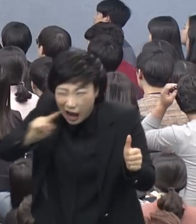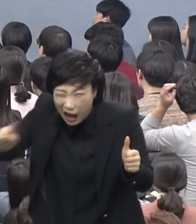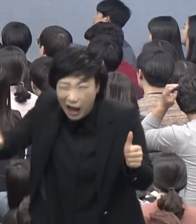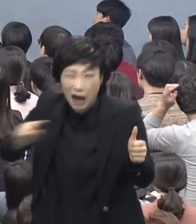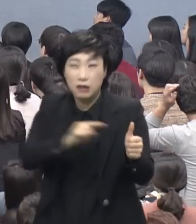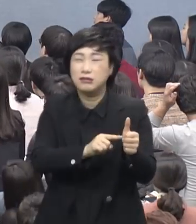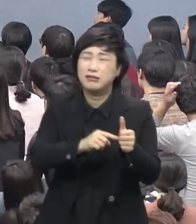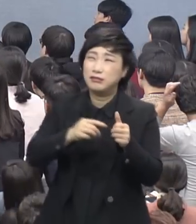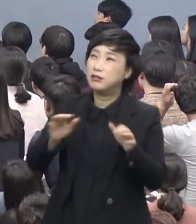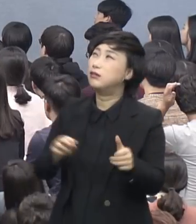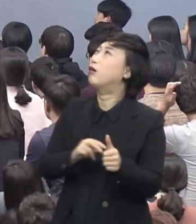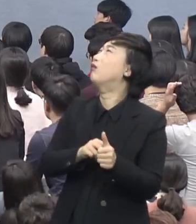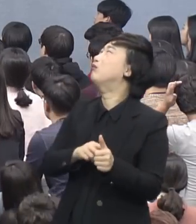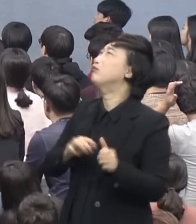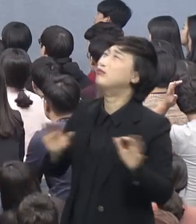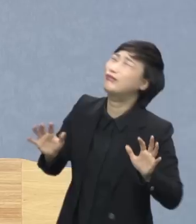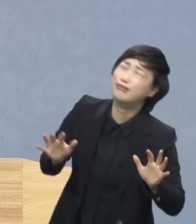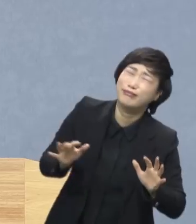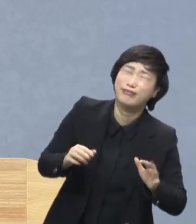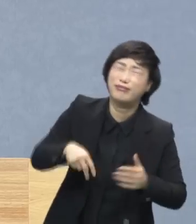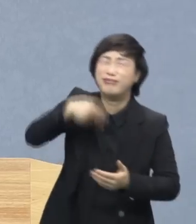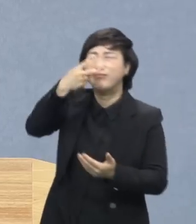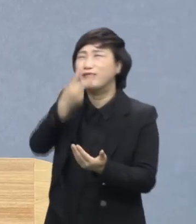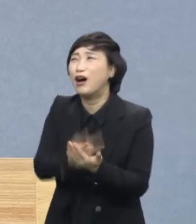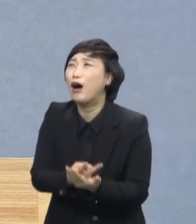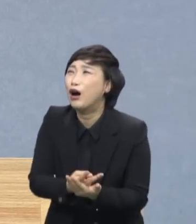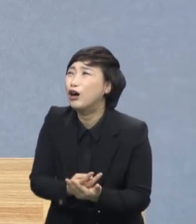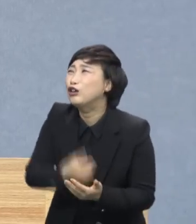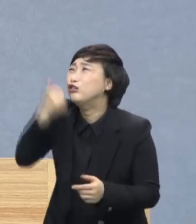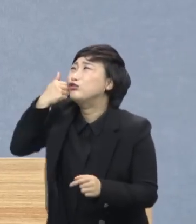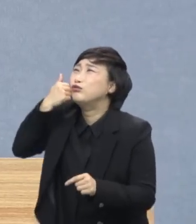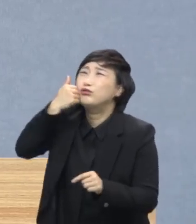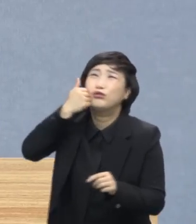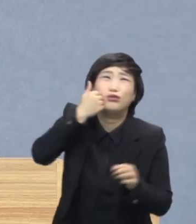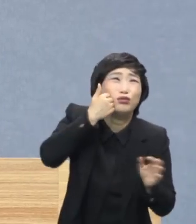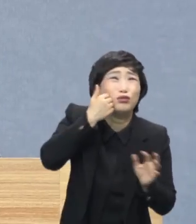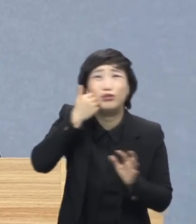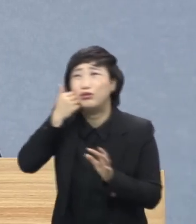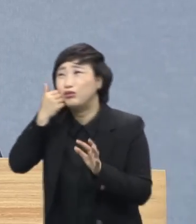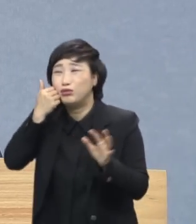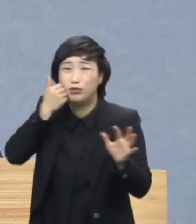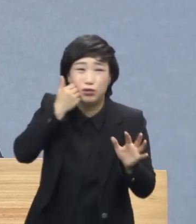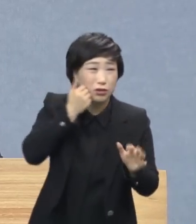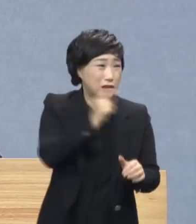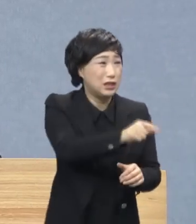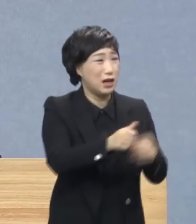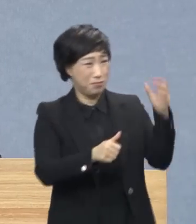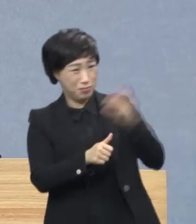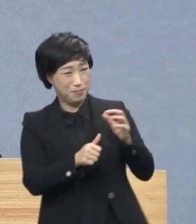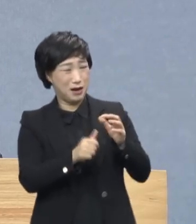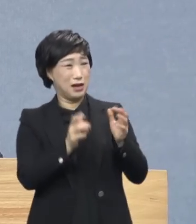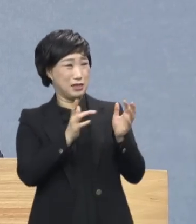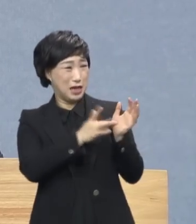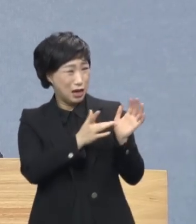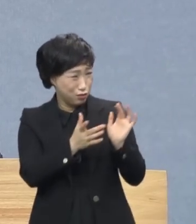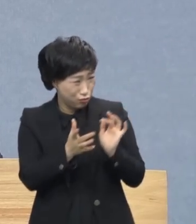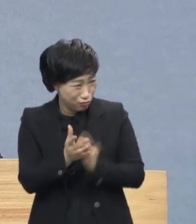탁 거꾸로 지면서 당신이 누시옵니까? 네가 핍박하는